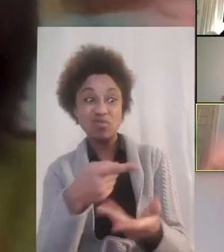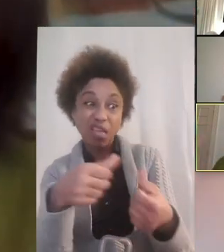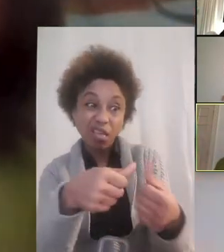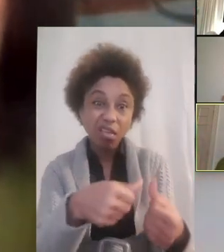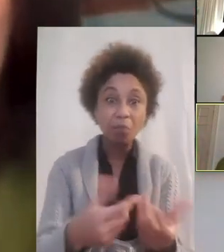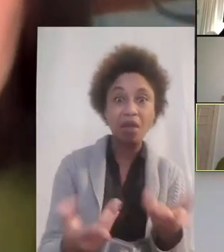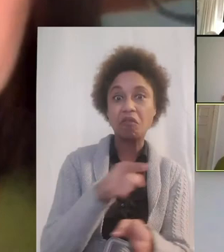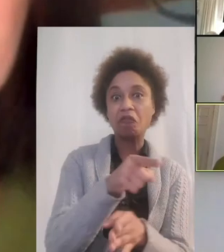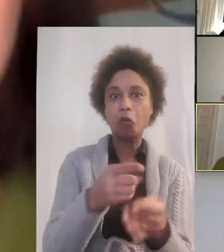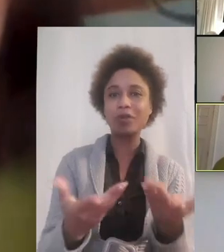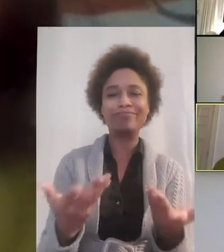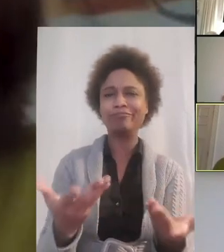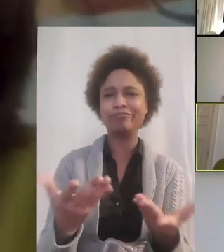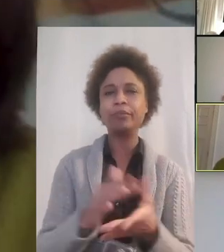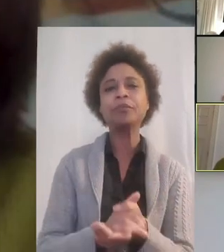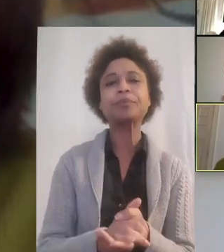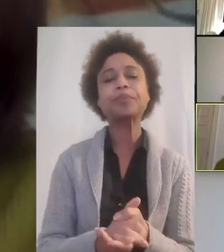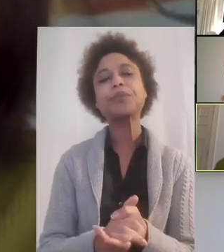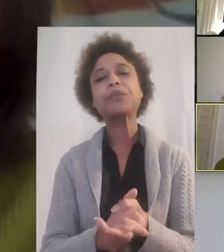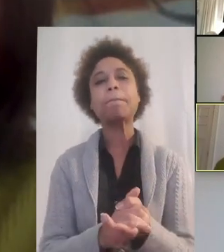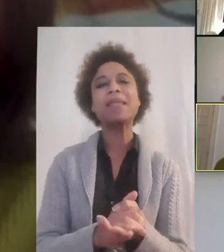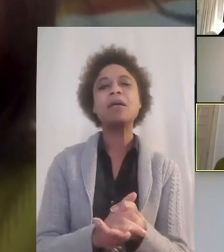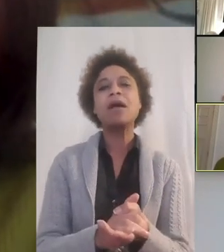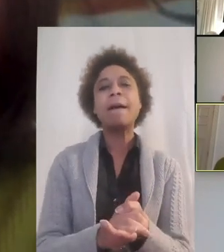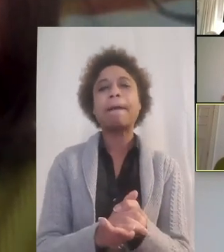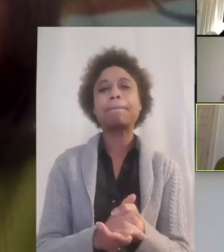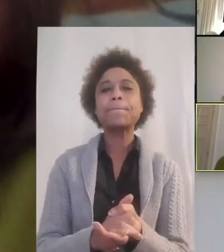allemaal optuigen om die groep te bedienen.